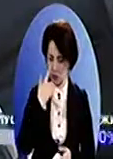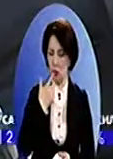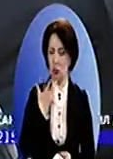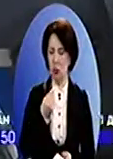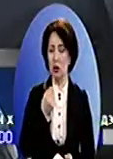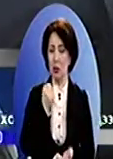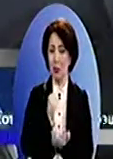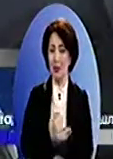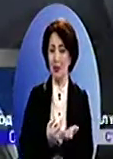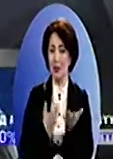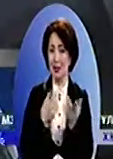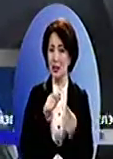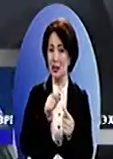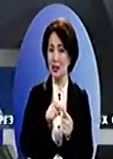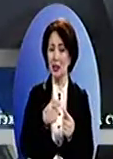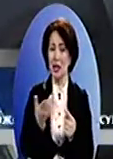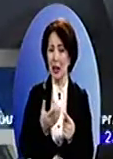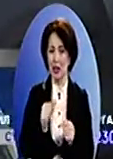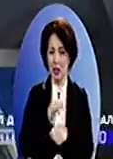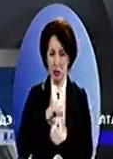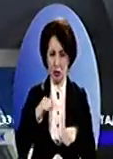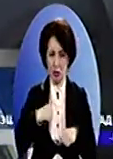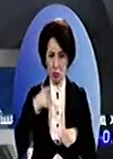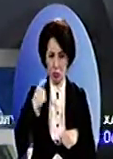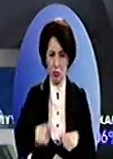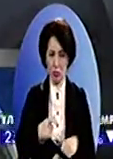батлагдсан. Тэгээ энэ нь тухайн иргэн өөрөө